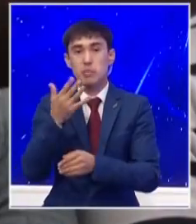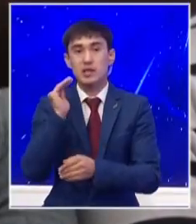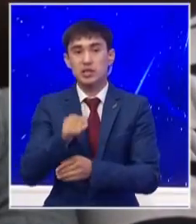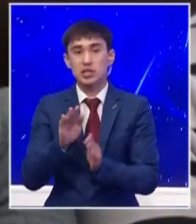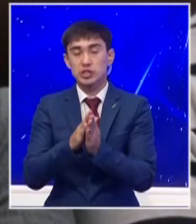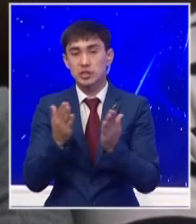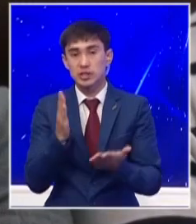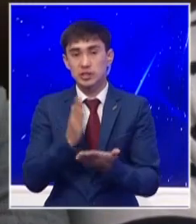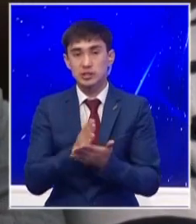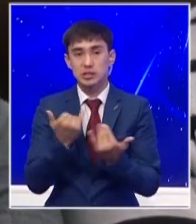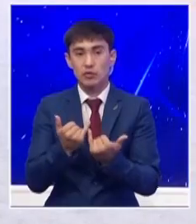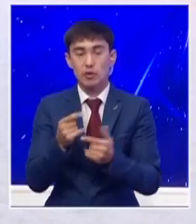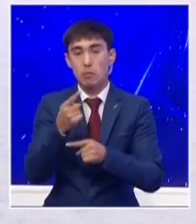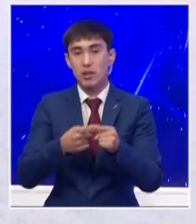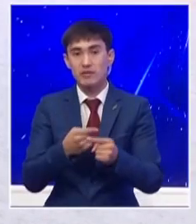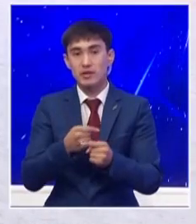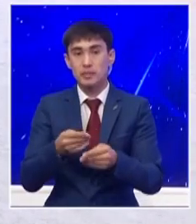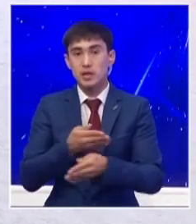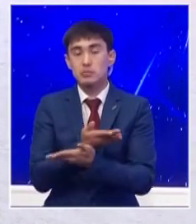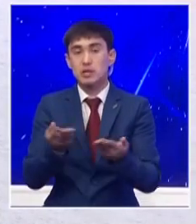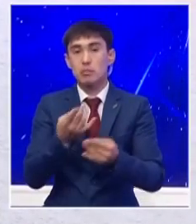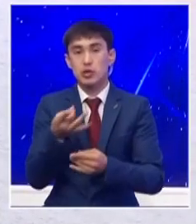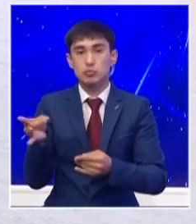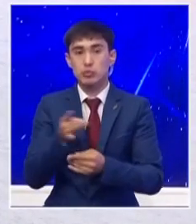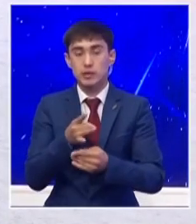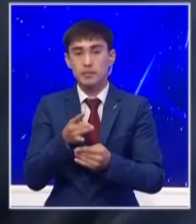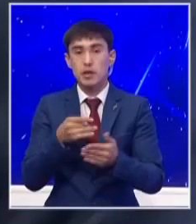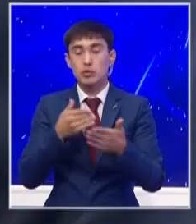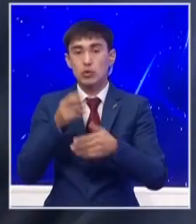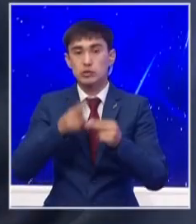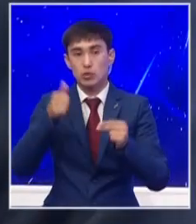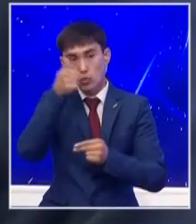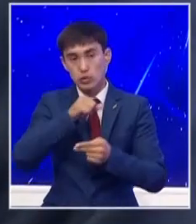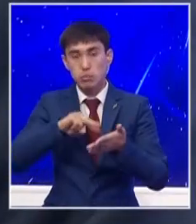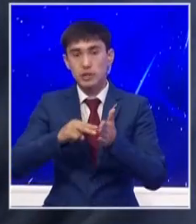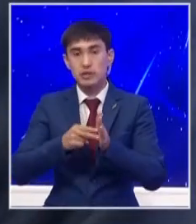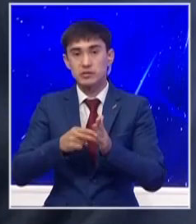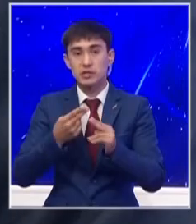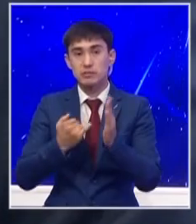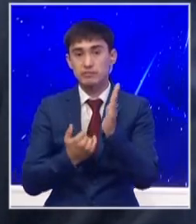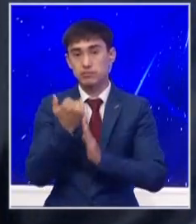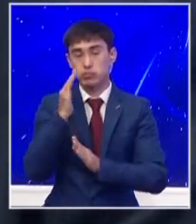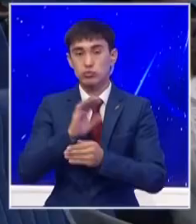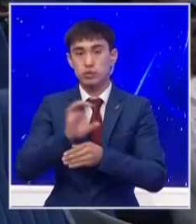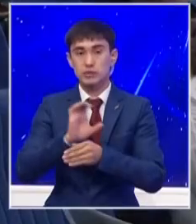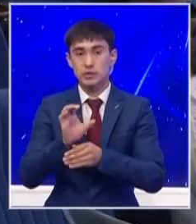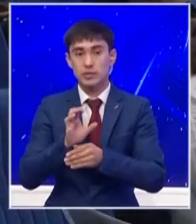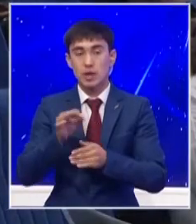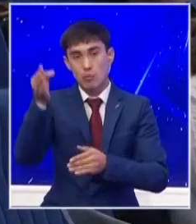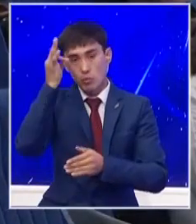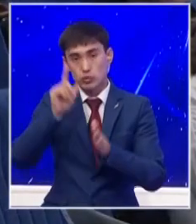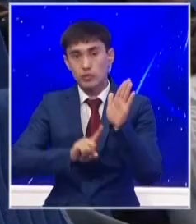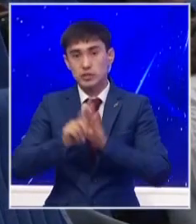5000 экземпляров. Сегодня половина из них распределена по республике. До конца года планируется поднять этот показатель. Напомним, с начала